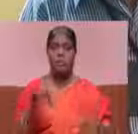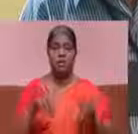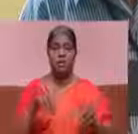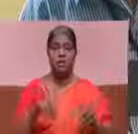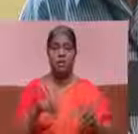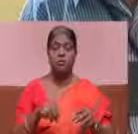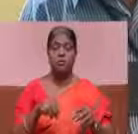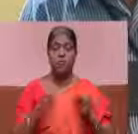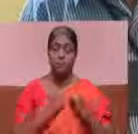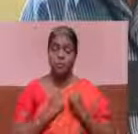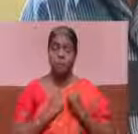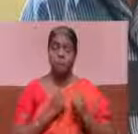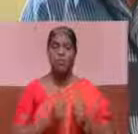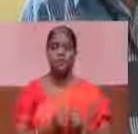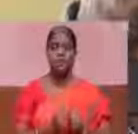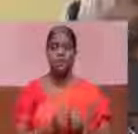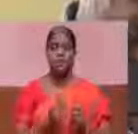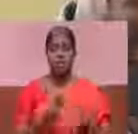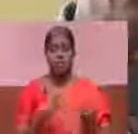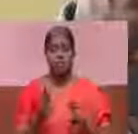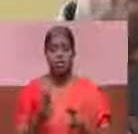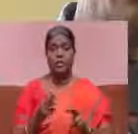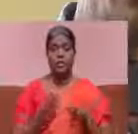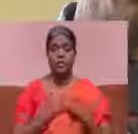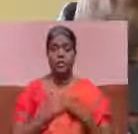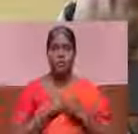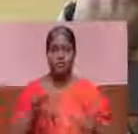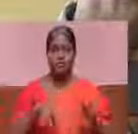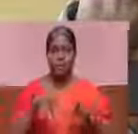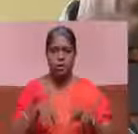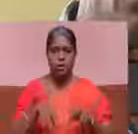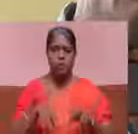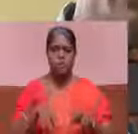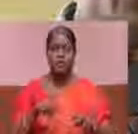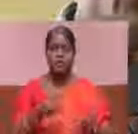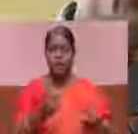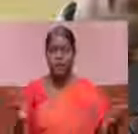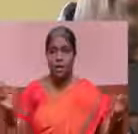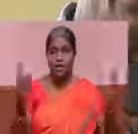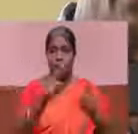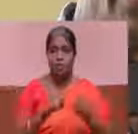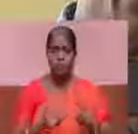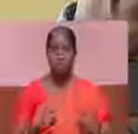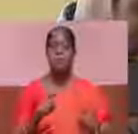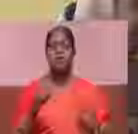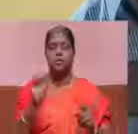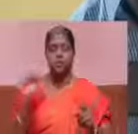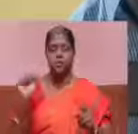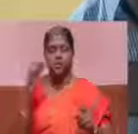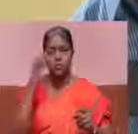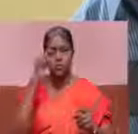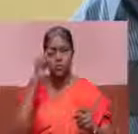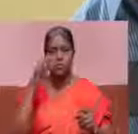என்பது மிகப்பெரிய பொறுப்பு. இதைவிட பெரிய பொறுப்பு வாக்களிக்கும் உரிமையுள்ளவர்கள் அனைவரும் அவரவர்களின் கடமையை